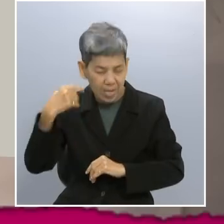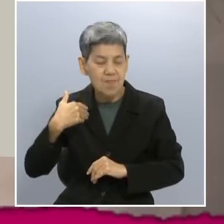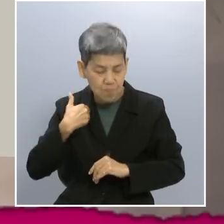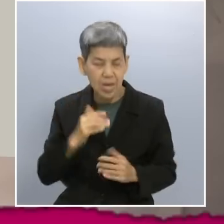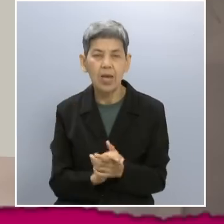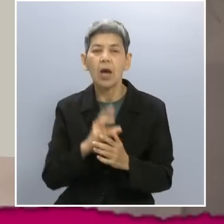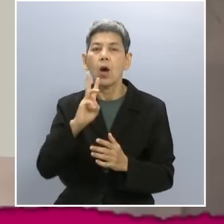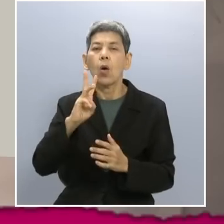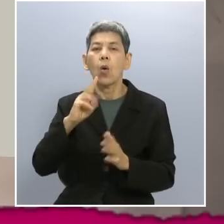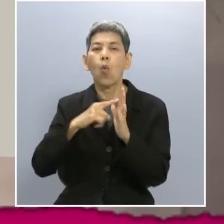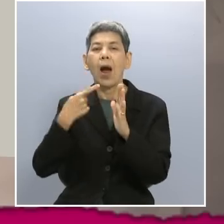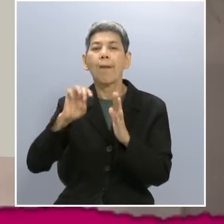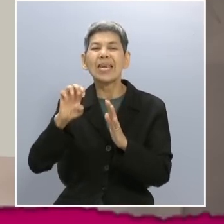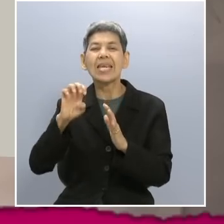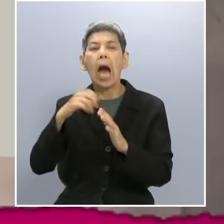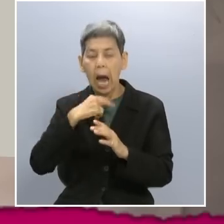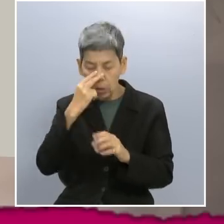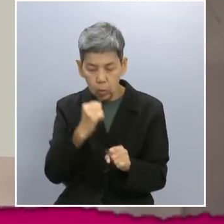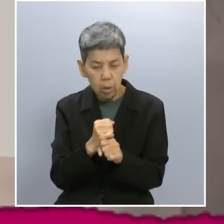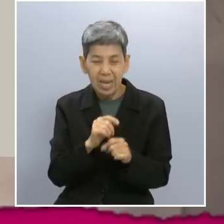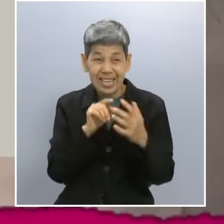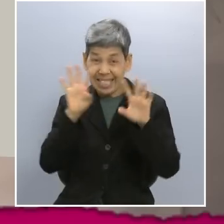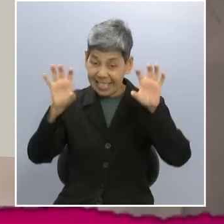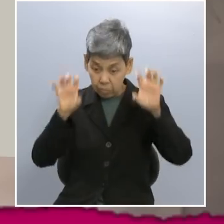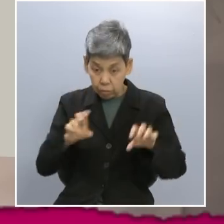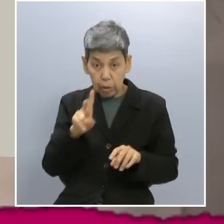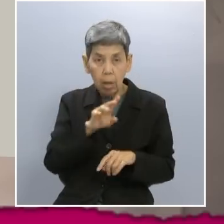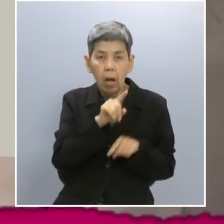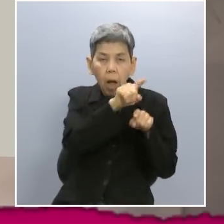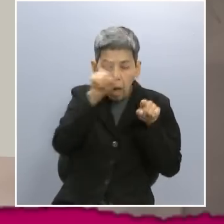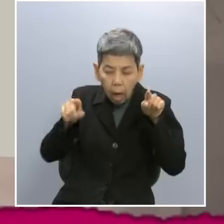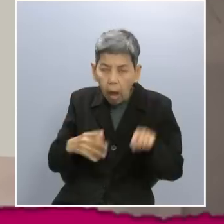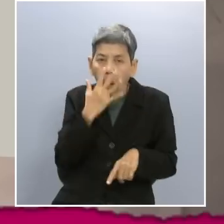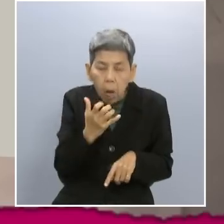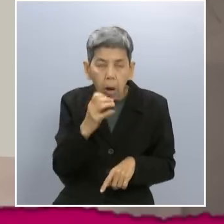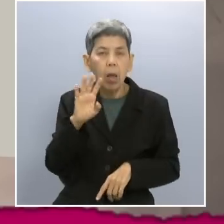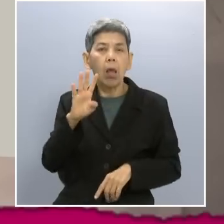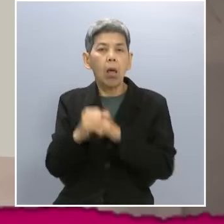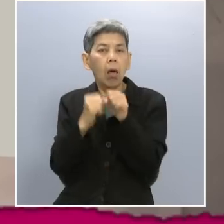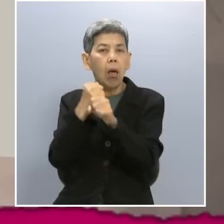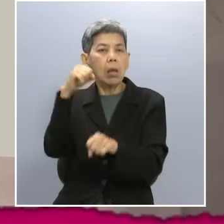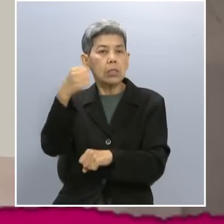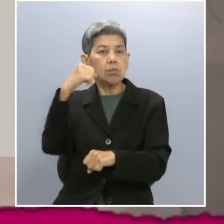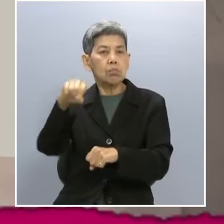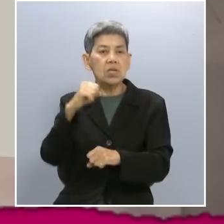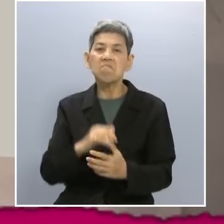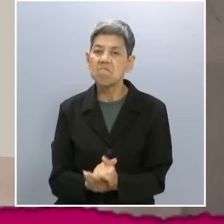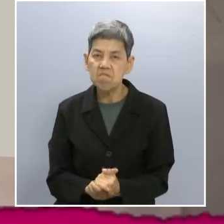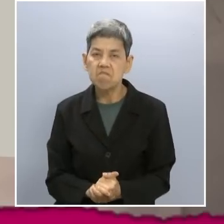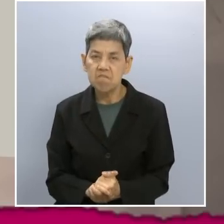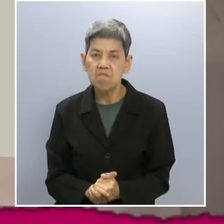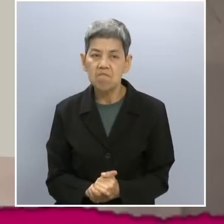วาปีปทุมนี่ถูกหลอกมานานเกิน 10ปีนะฮะเห็นไหมฮะเนี่ยครับ